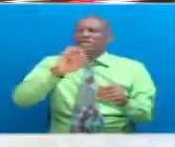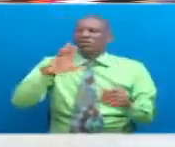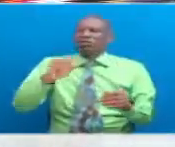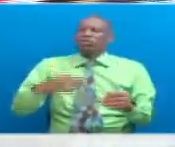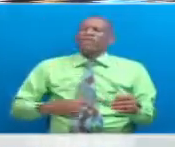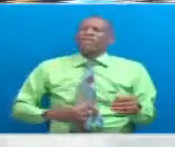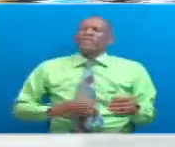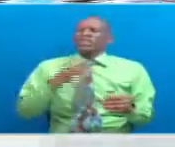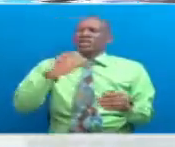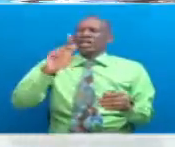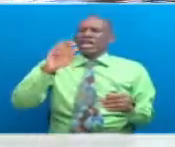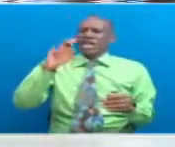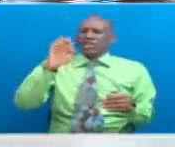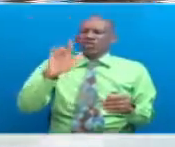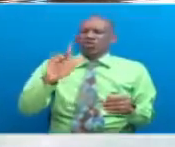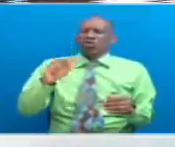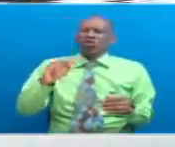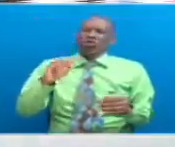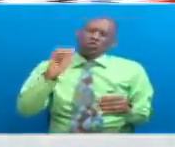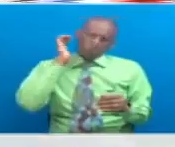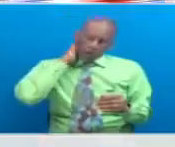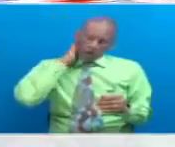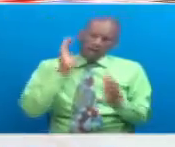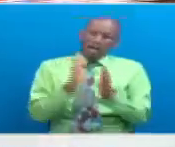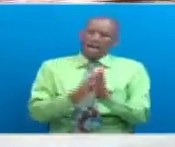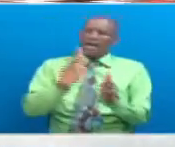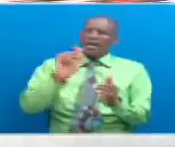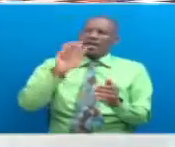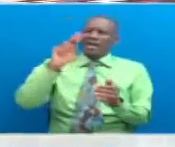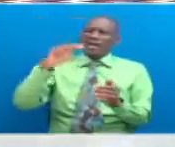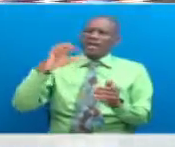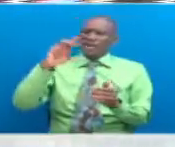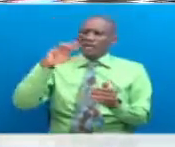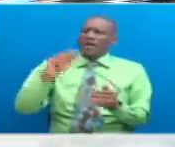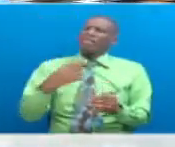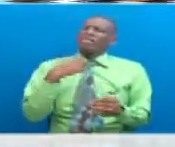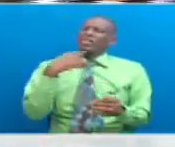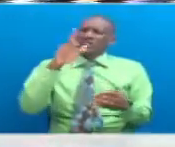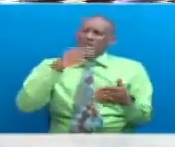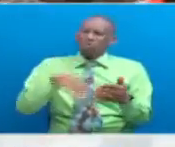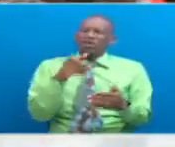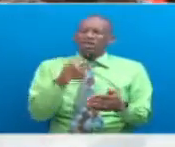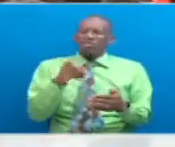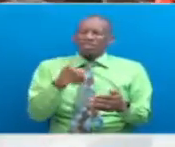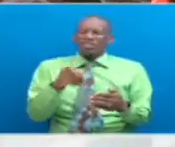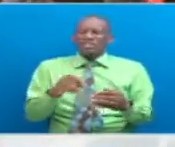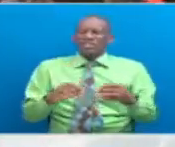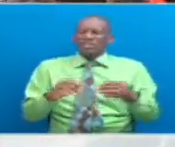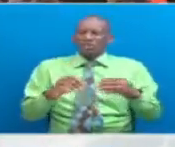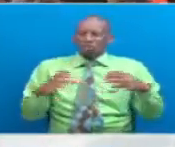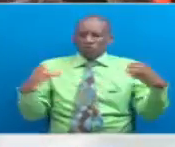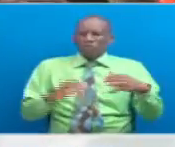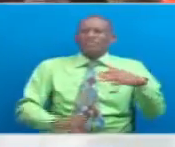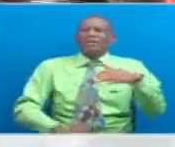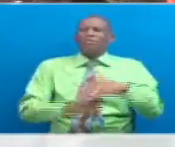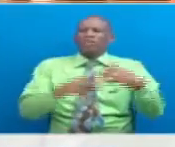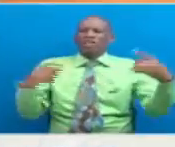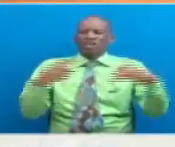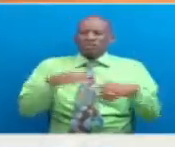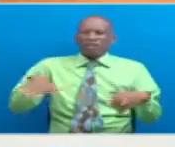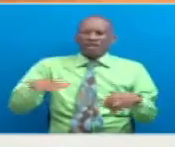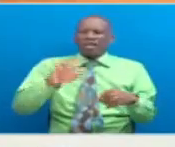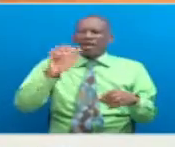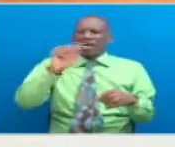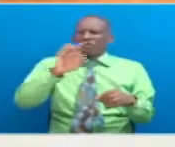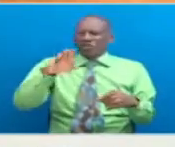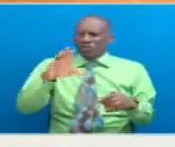Kenol, mji wa Murang’a na Kangema. Walisema kuwa mrengo huo unaungwa mkono katika maeneo yote nchini hivi sasa. Mrengo wa